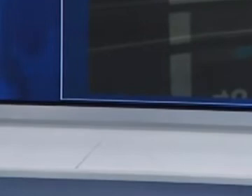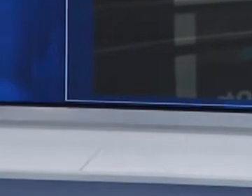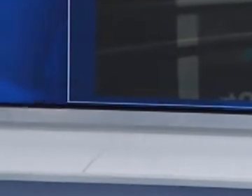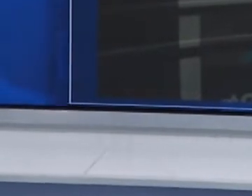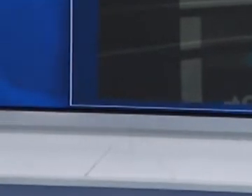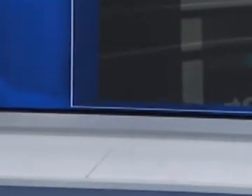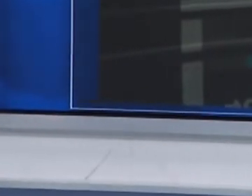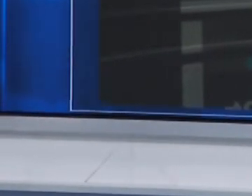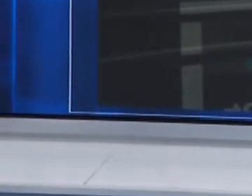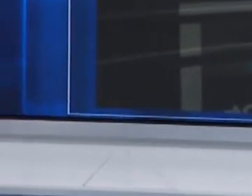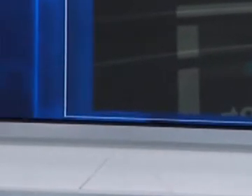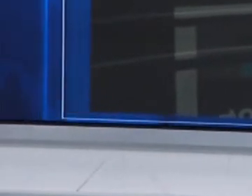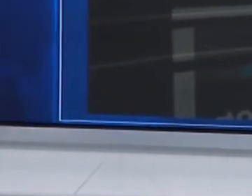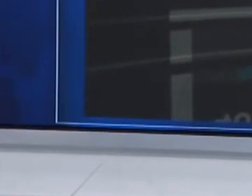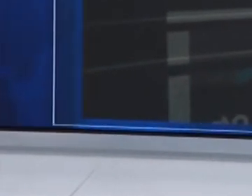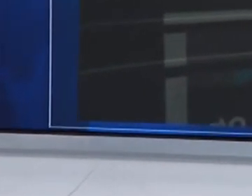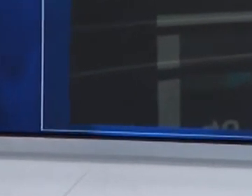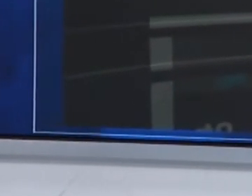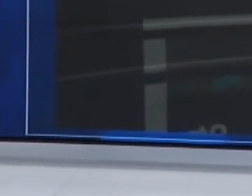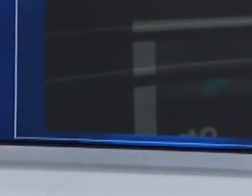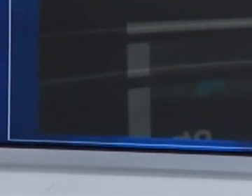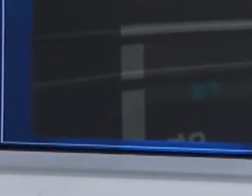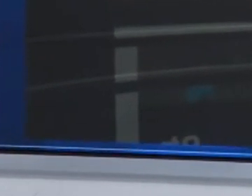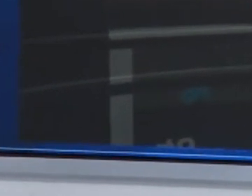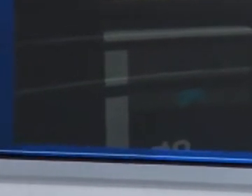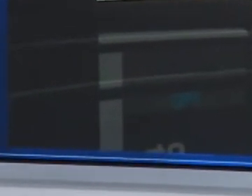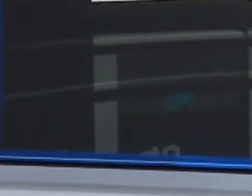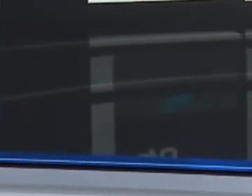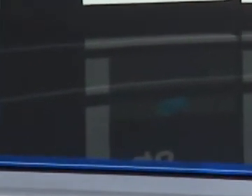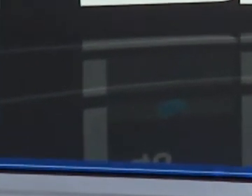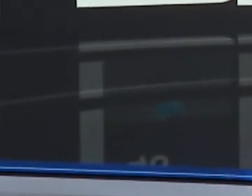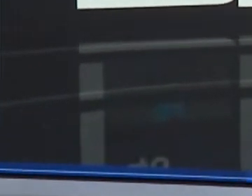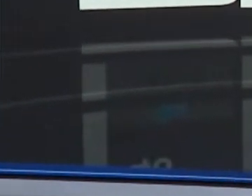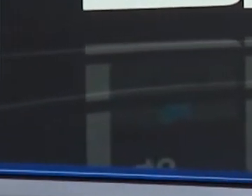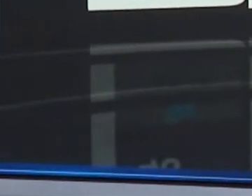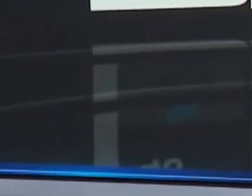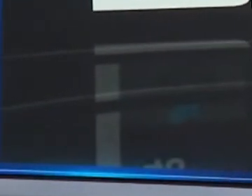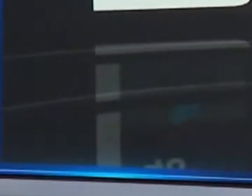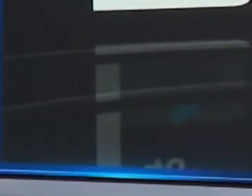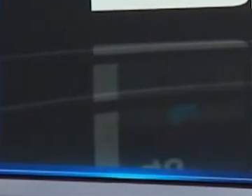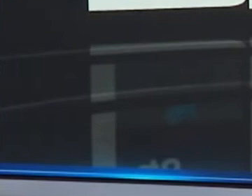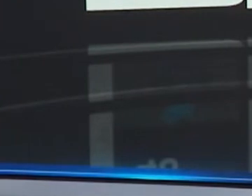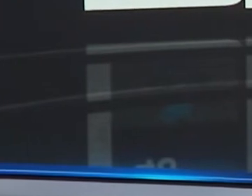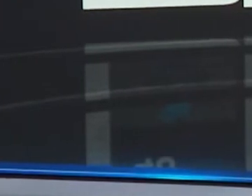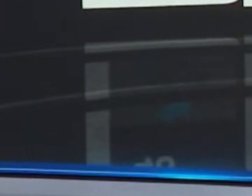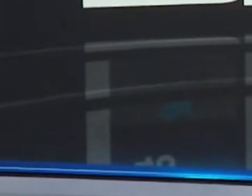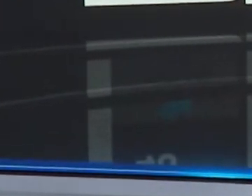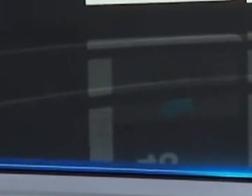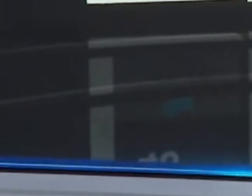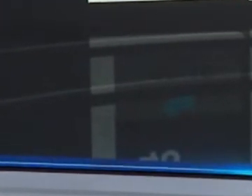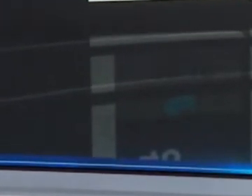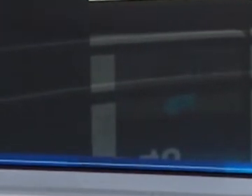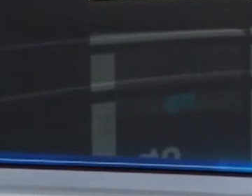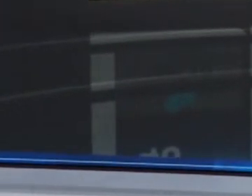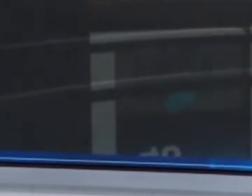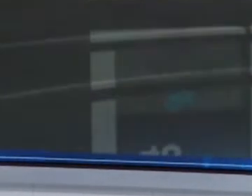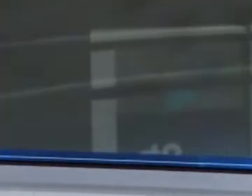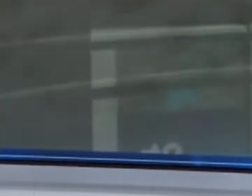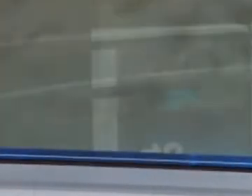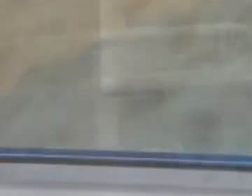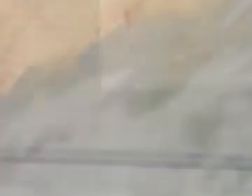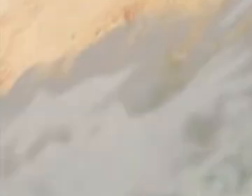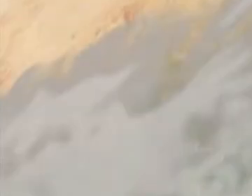تراجع وتدني مدى الرؤية الأفقية. تنتهي جولتنا الجوية، لكن بعد درجات الحرارة في بعض العواصم والمدن حول العالم.